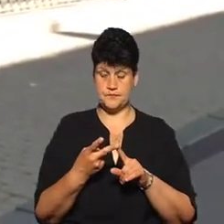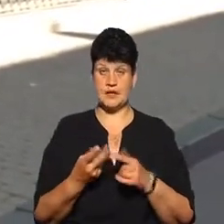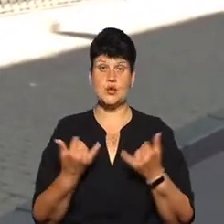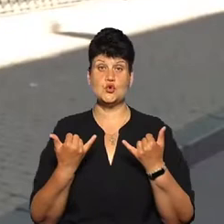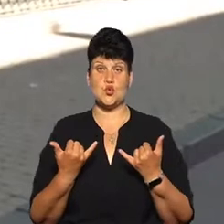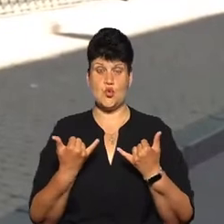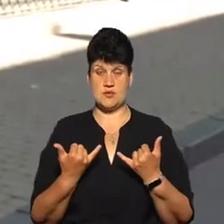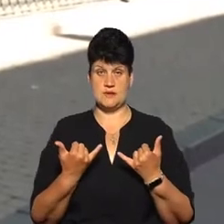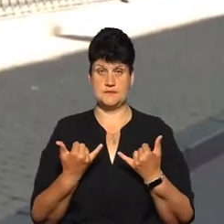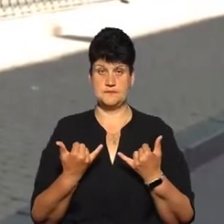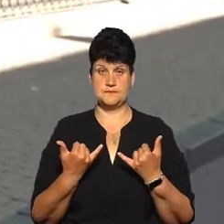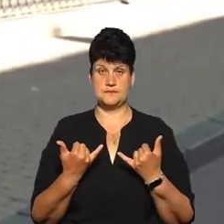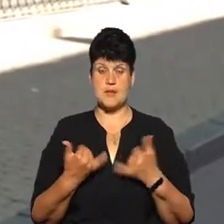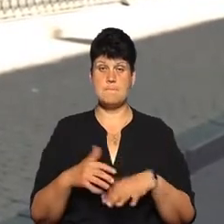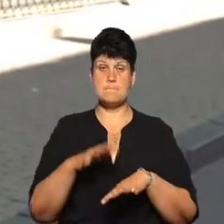сьогодні